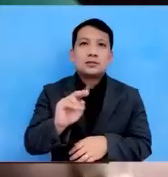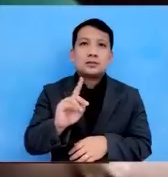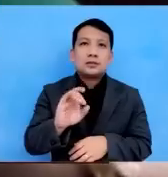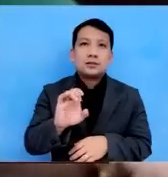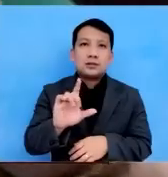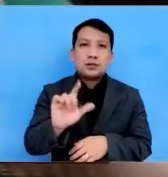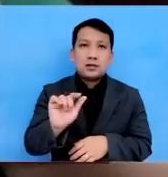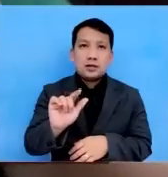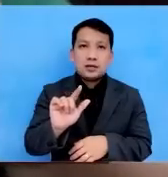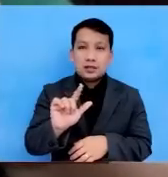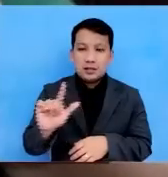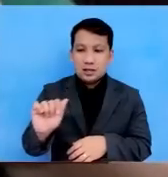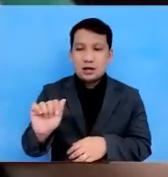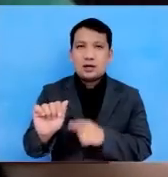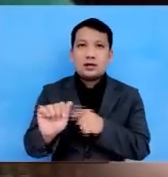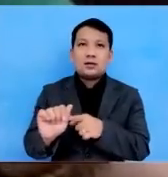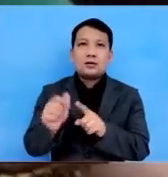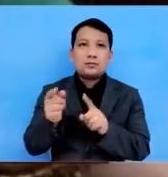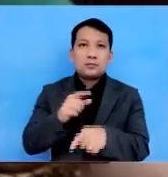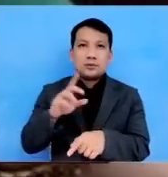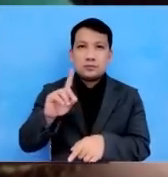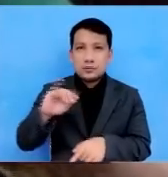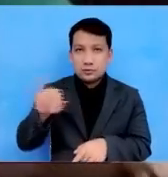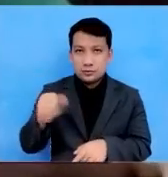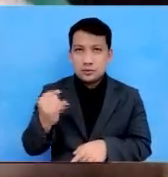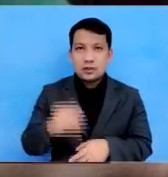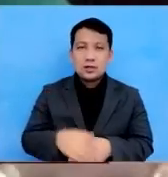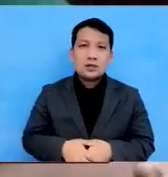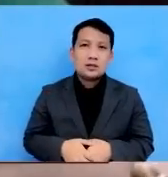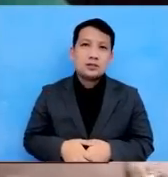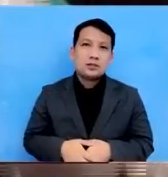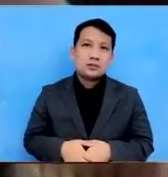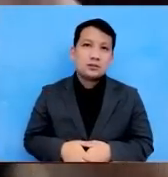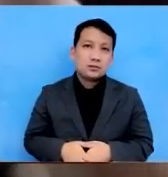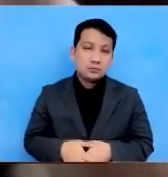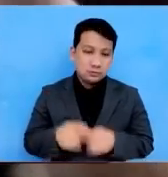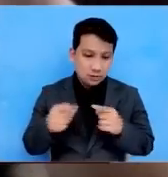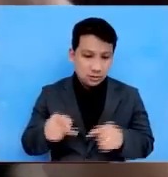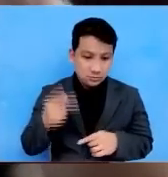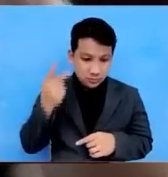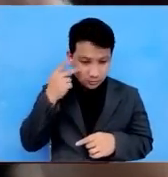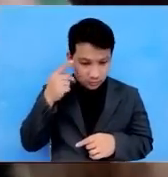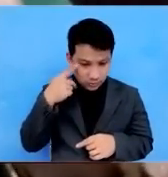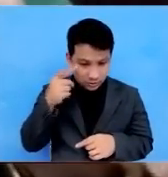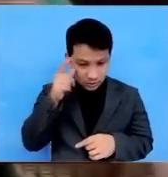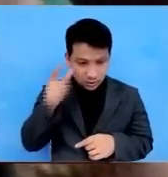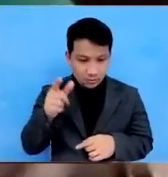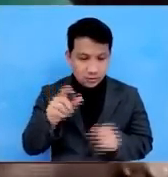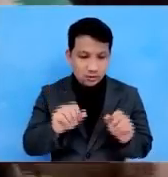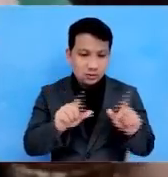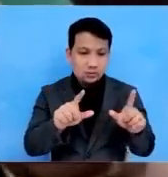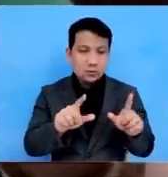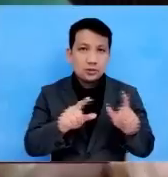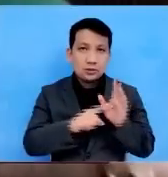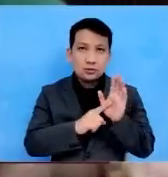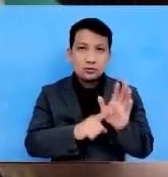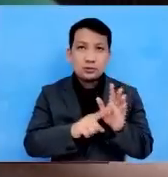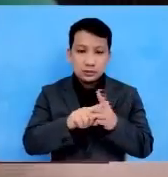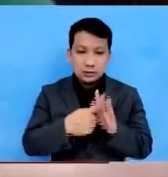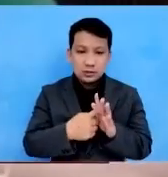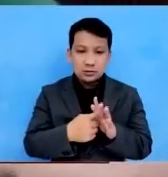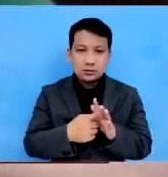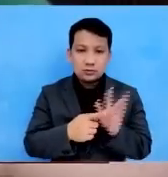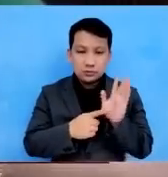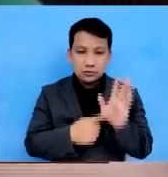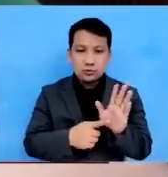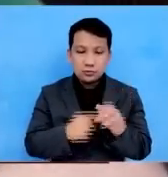day when Mr. Percy Lapid live streamed his program showing the video taken